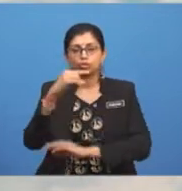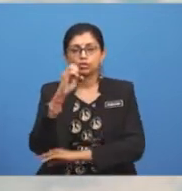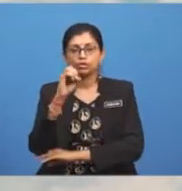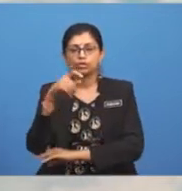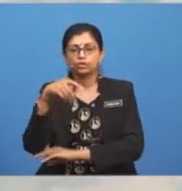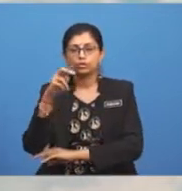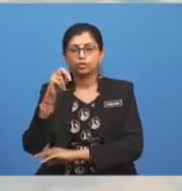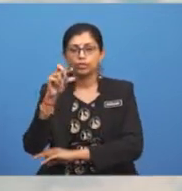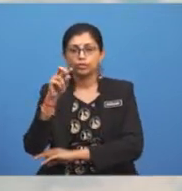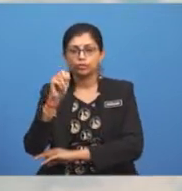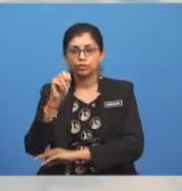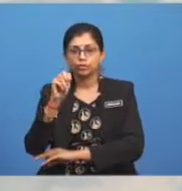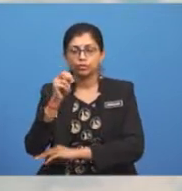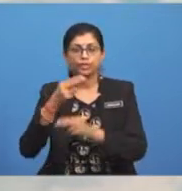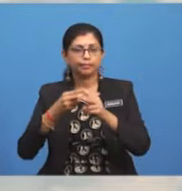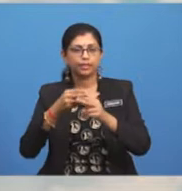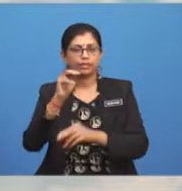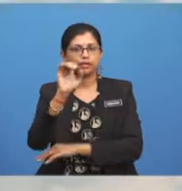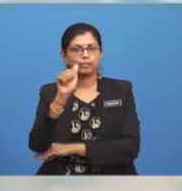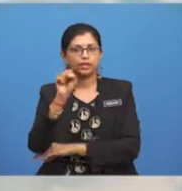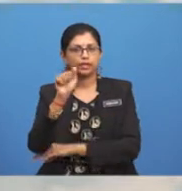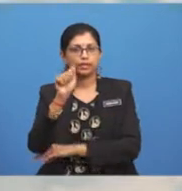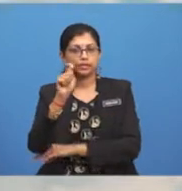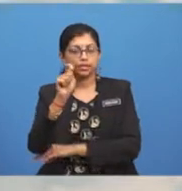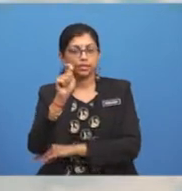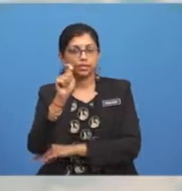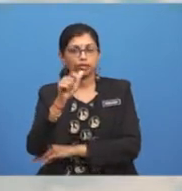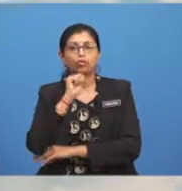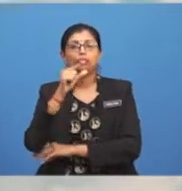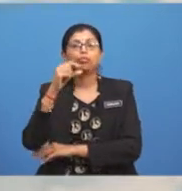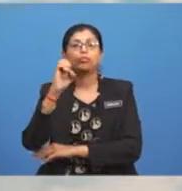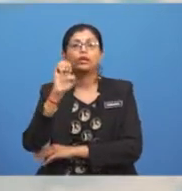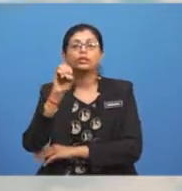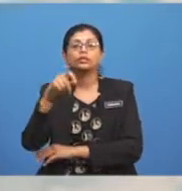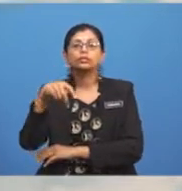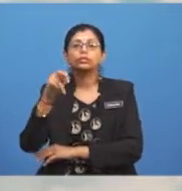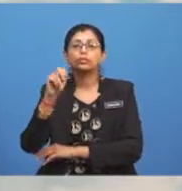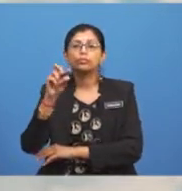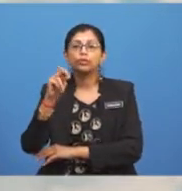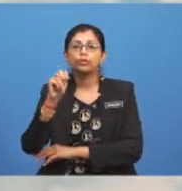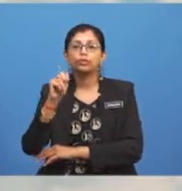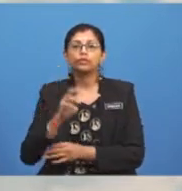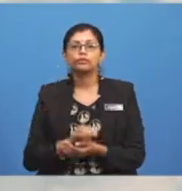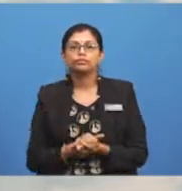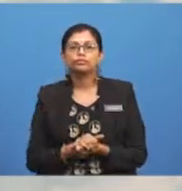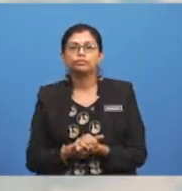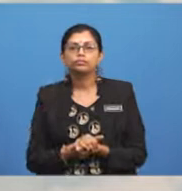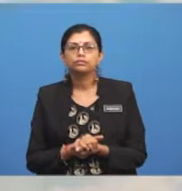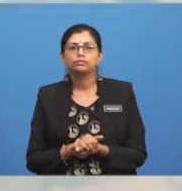adalah miasan. Dan contoh bagi satelit bukan geopagon adalah seperti